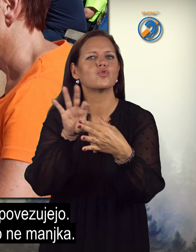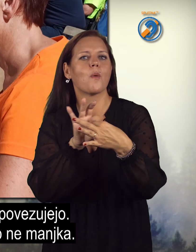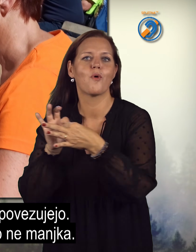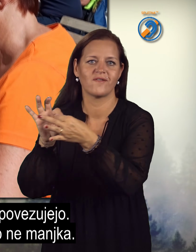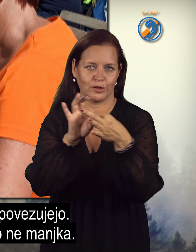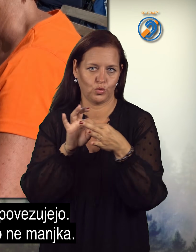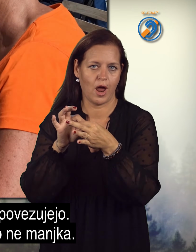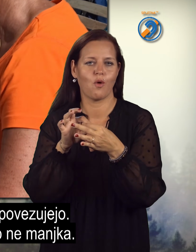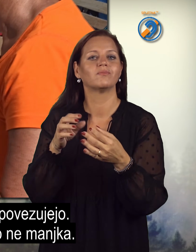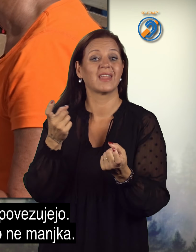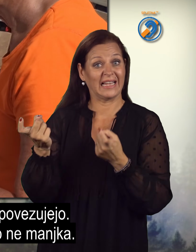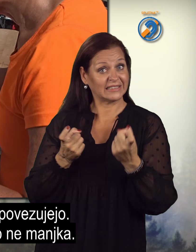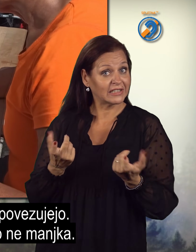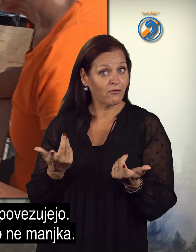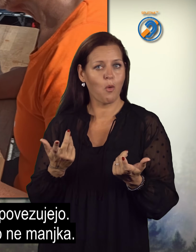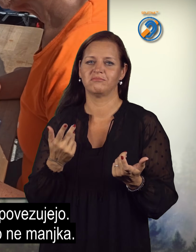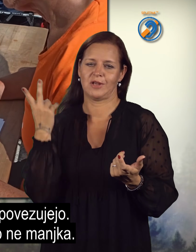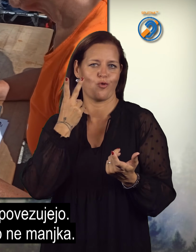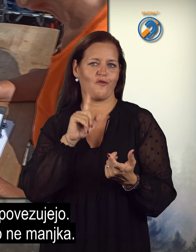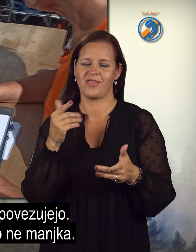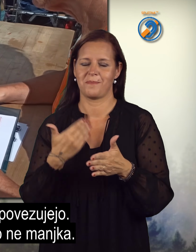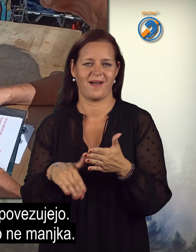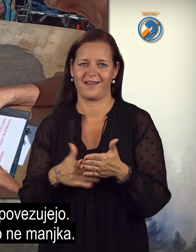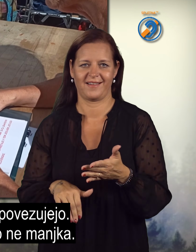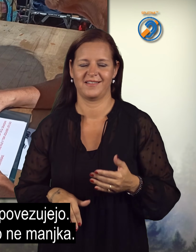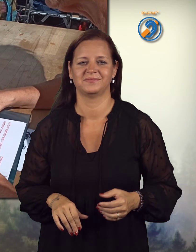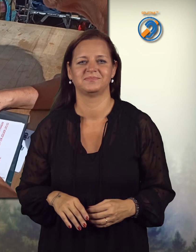povezujejo. Izzivov jim gotovo ne manjka.